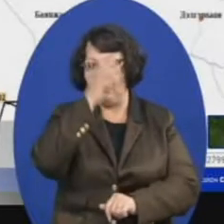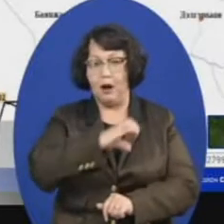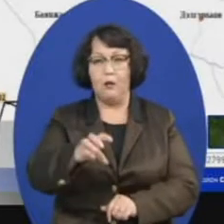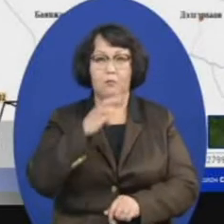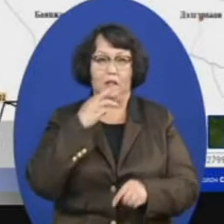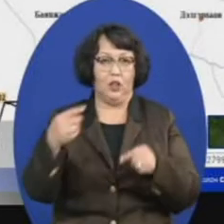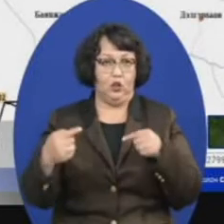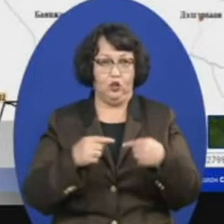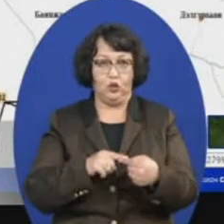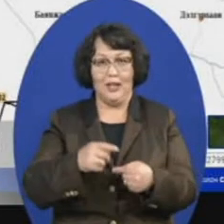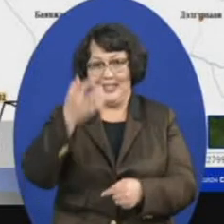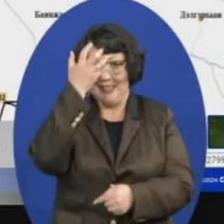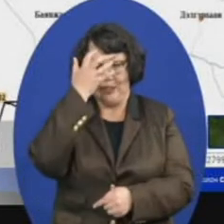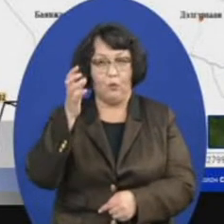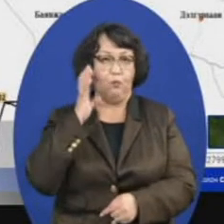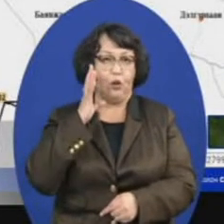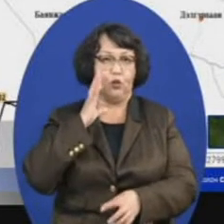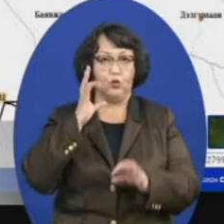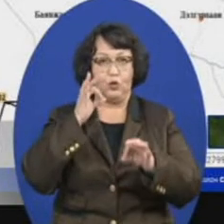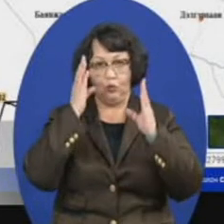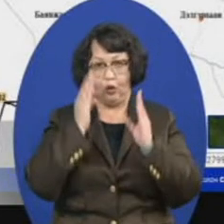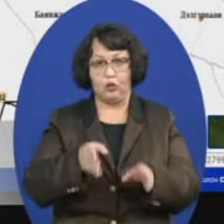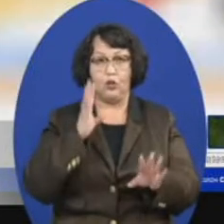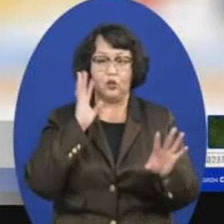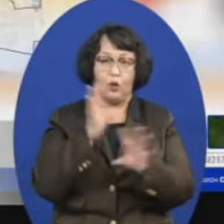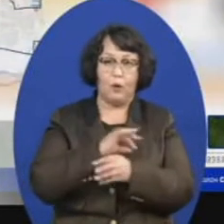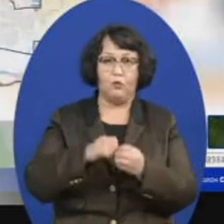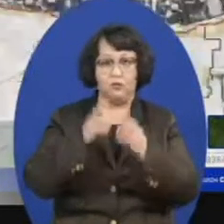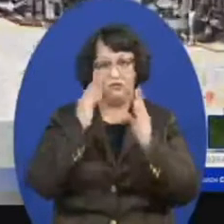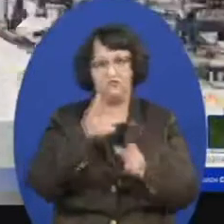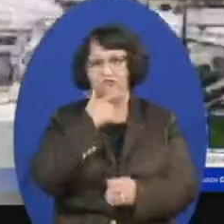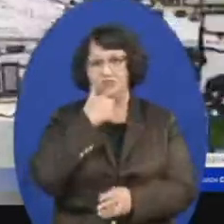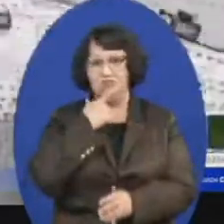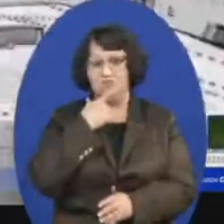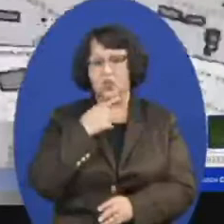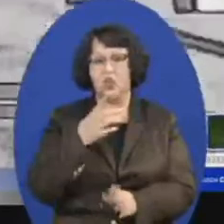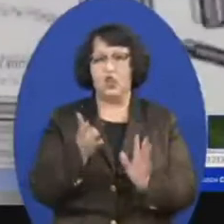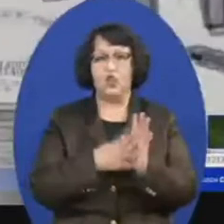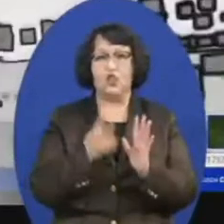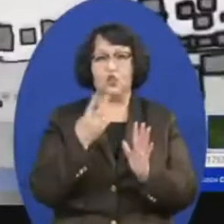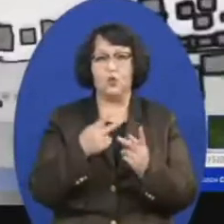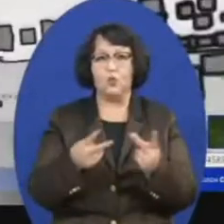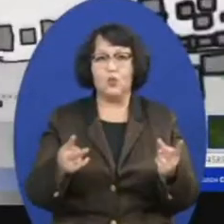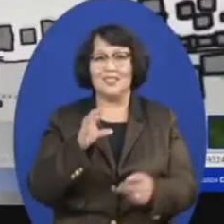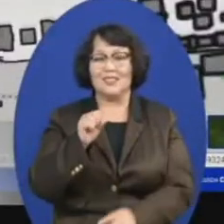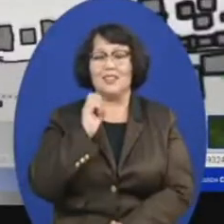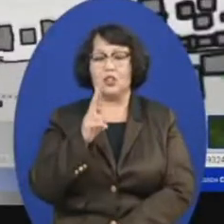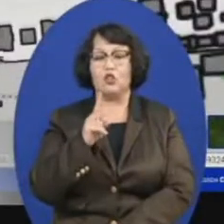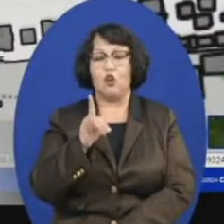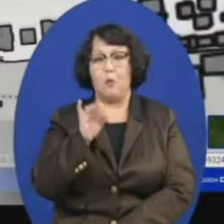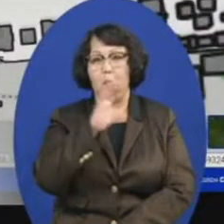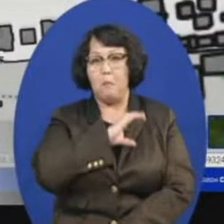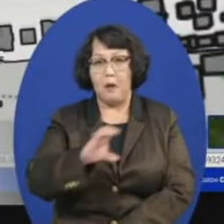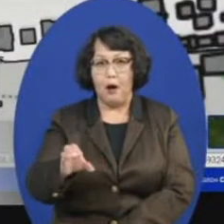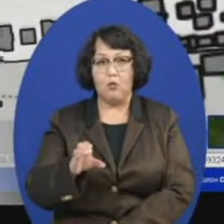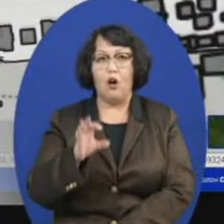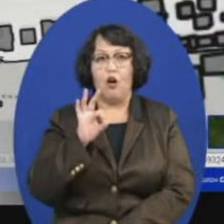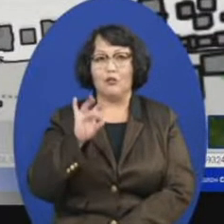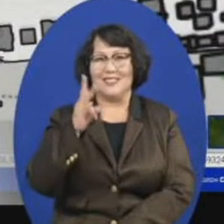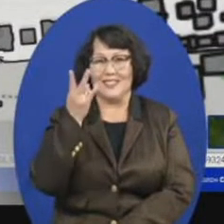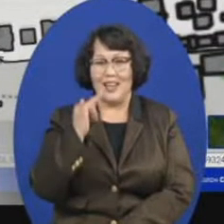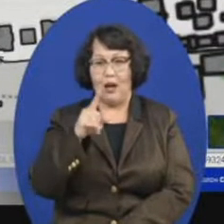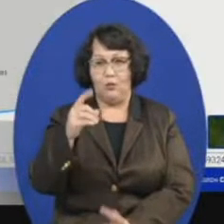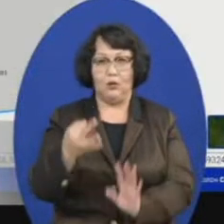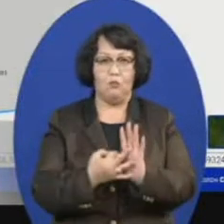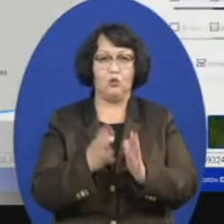ингээд зөрөөд ирэхээр засгийн газраас бодлогын зөв шийдвэр гаргаж чаддгүй юм байна. Энэ сарын 9-нд үндэсний статистикийн хороогоор орон зайн 18